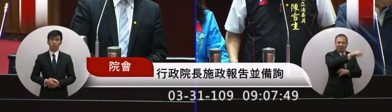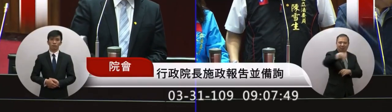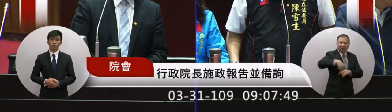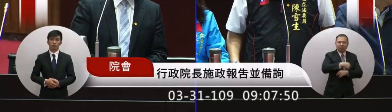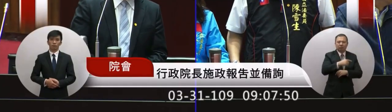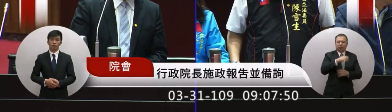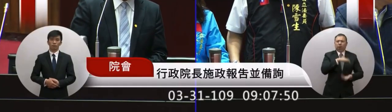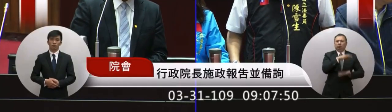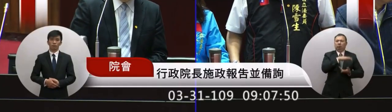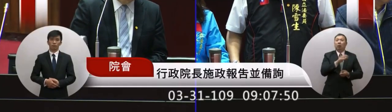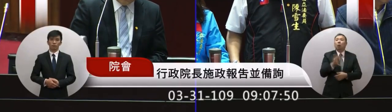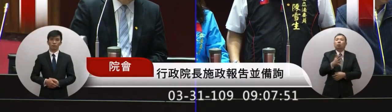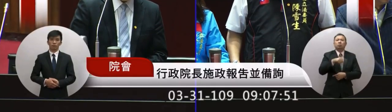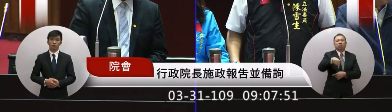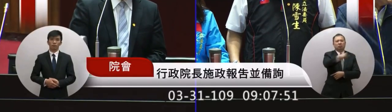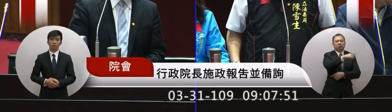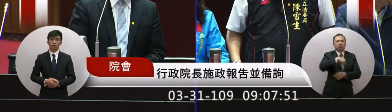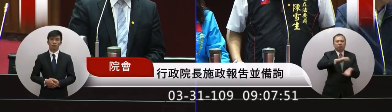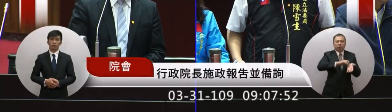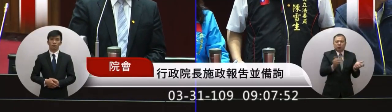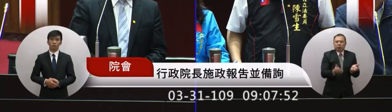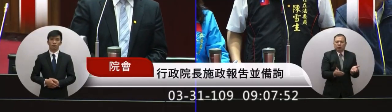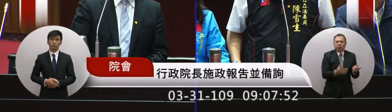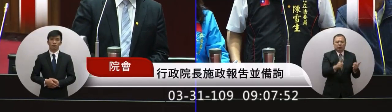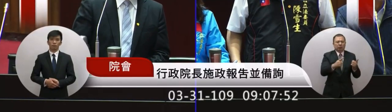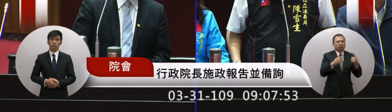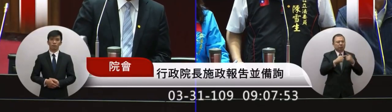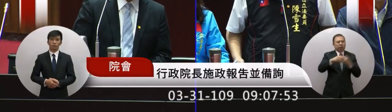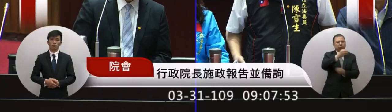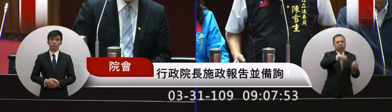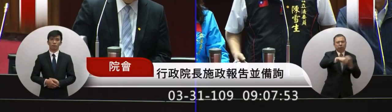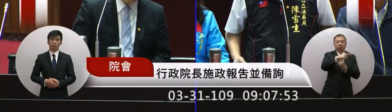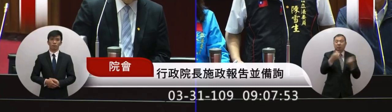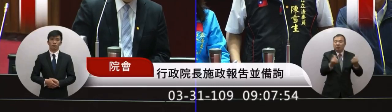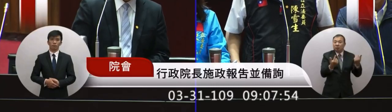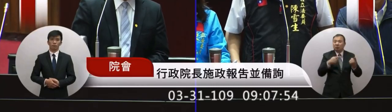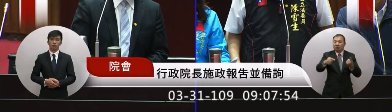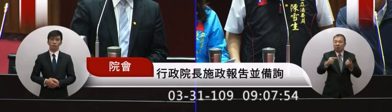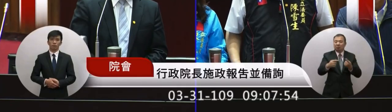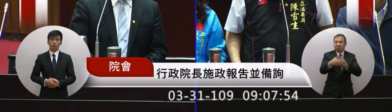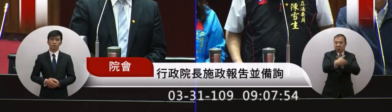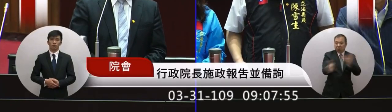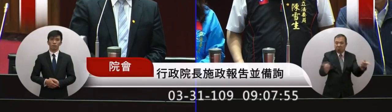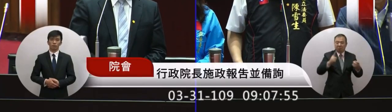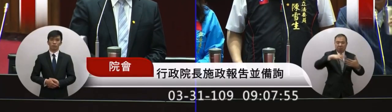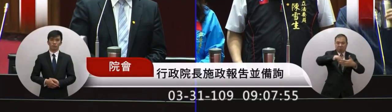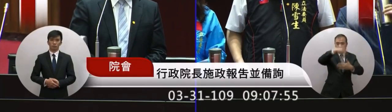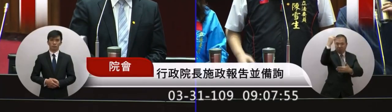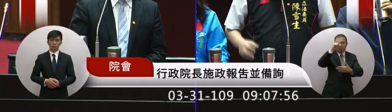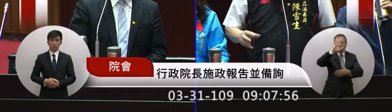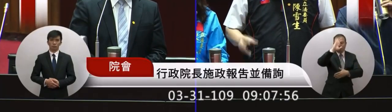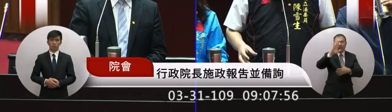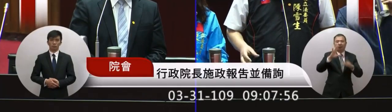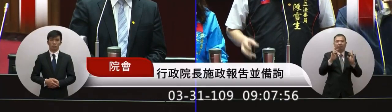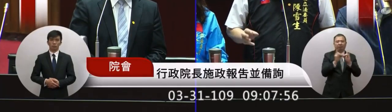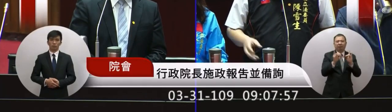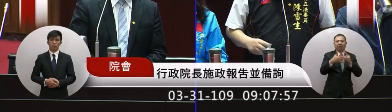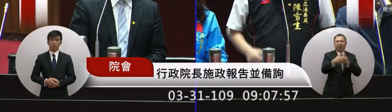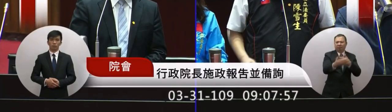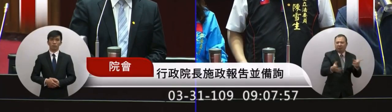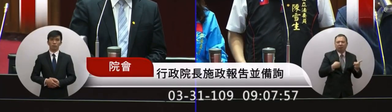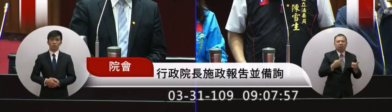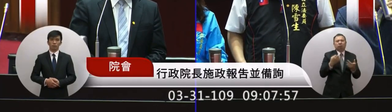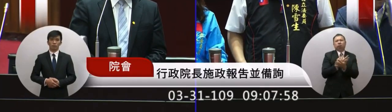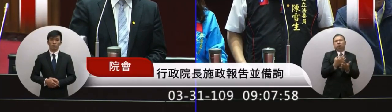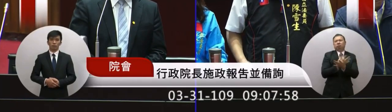岛的医疗资源非常的缺乏嘛，而且负压隔离病房也非常相对的少，万一这些国人回